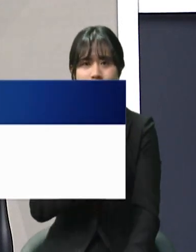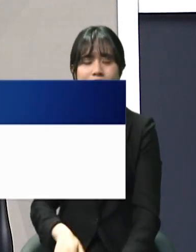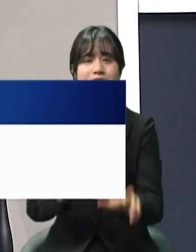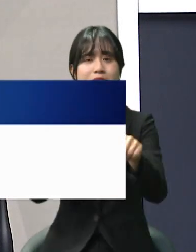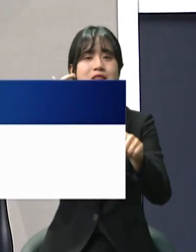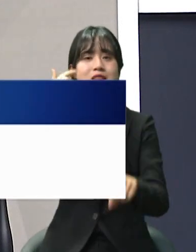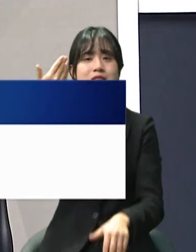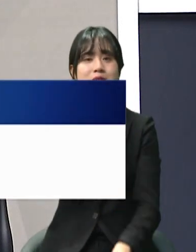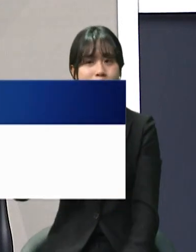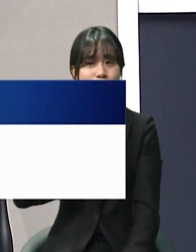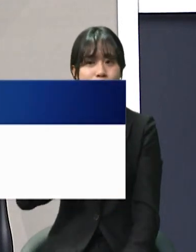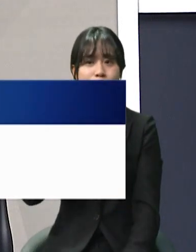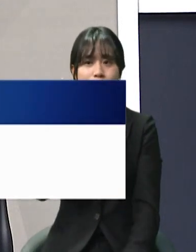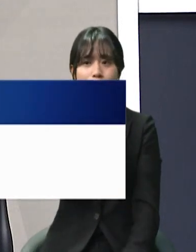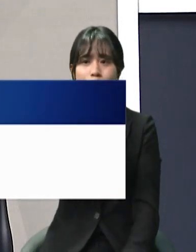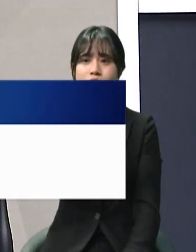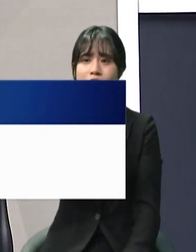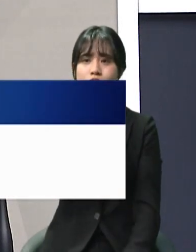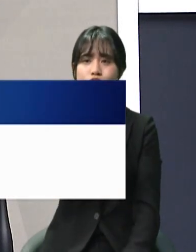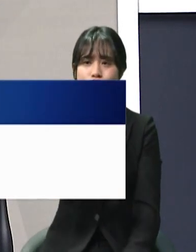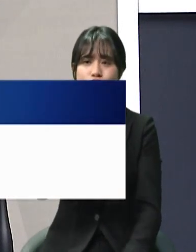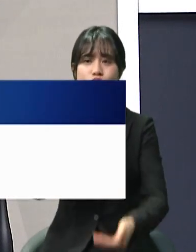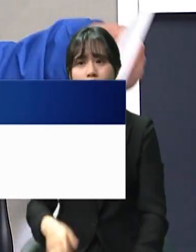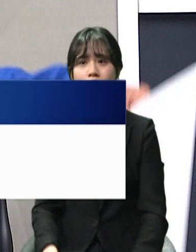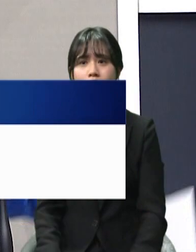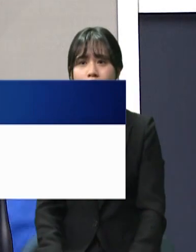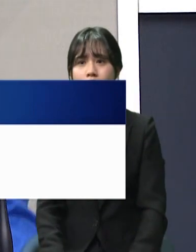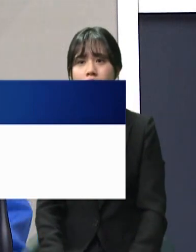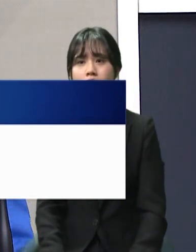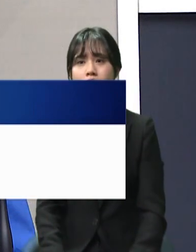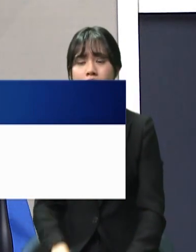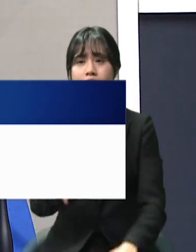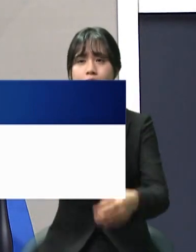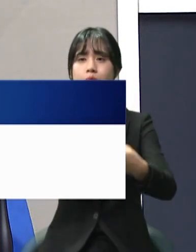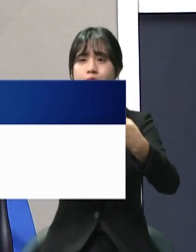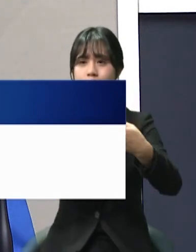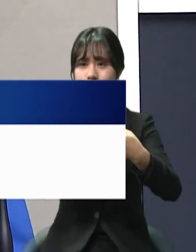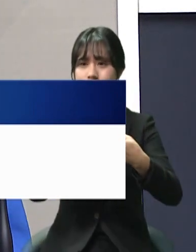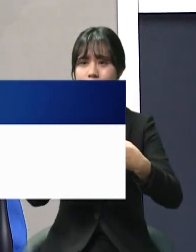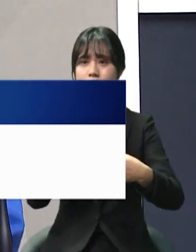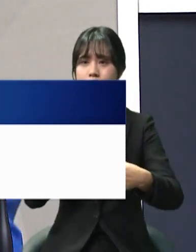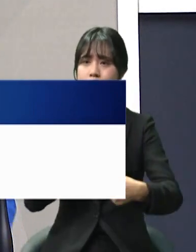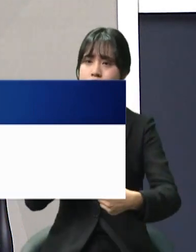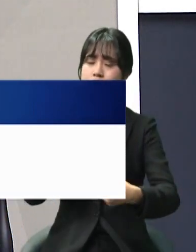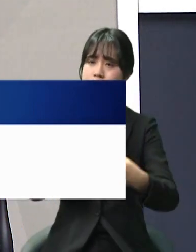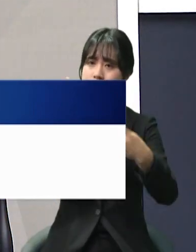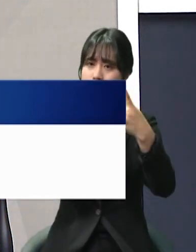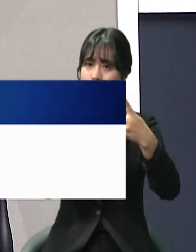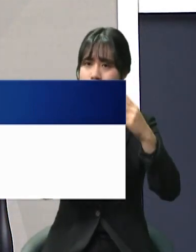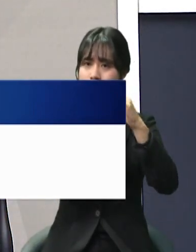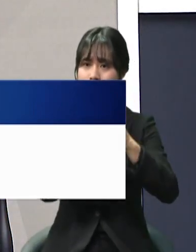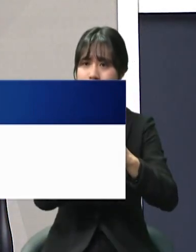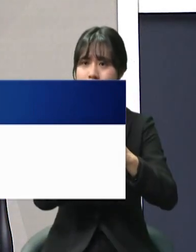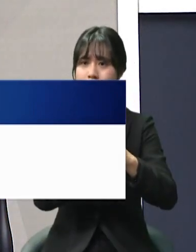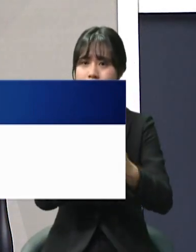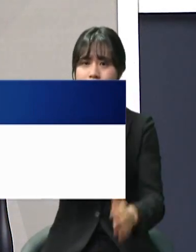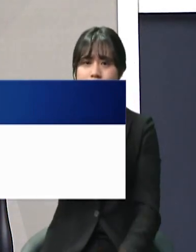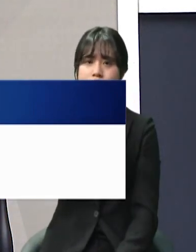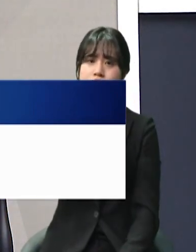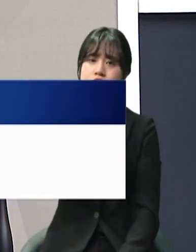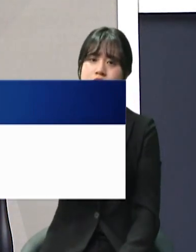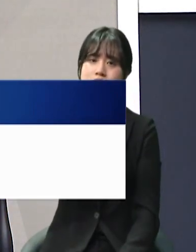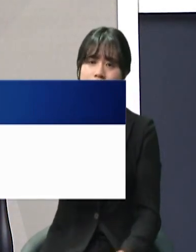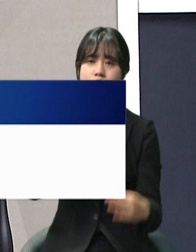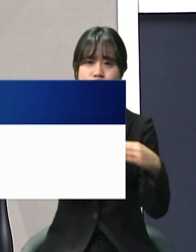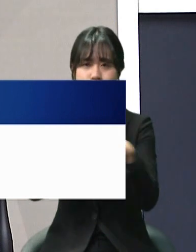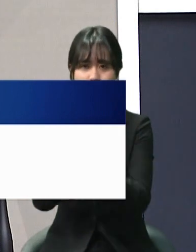질문 주셨던 장수 IC 부분의 상습 정체 구간입니다. 저는 이 부분을 지난 2월 달에 민자로 서창에서